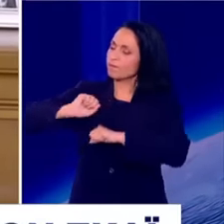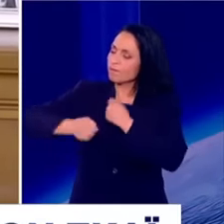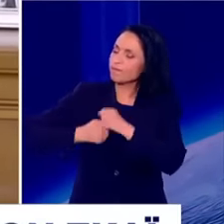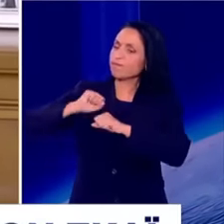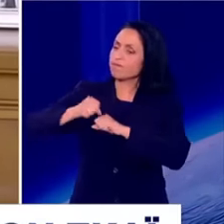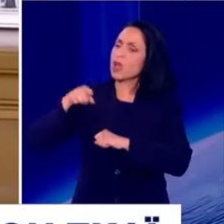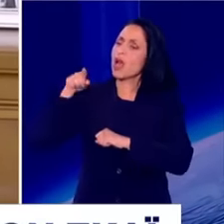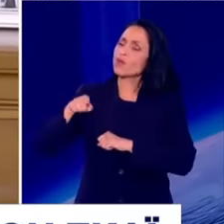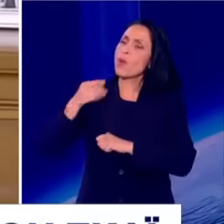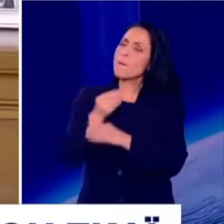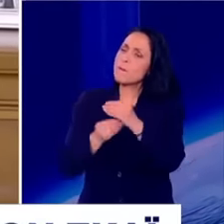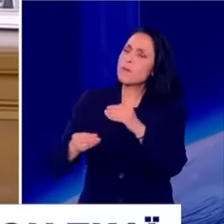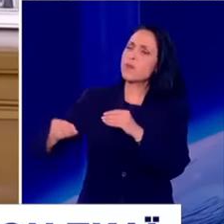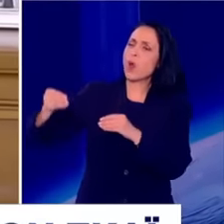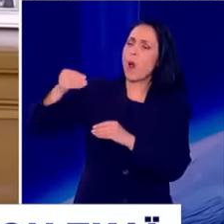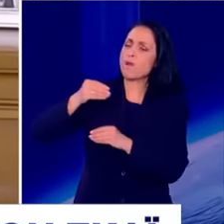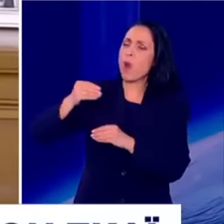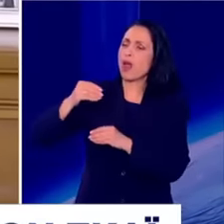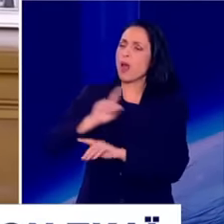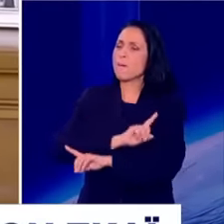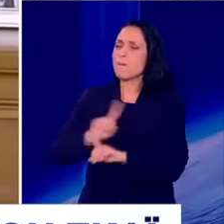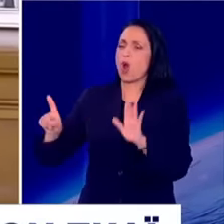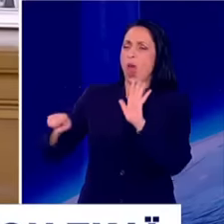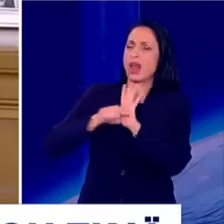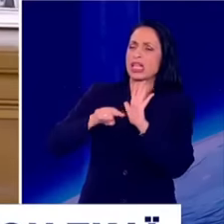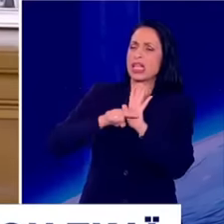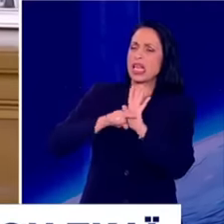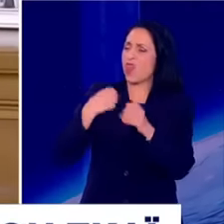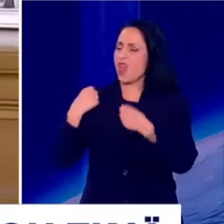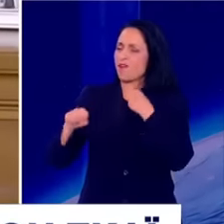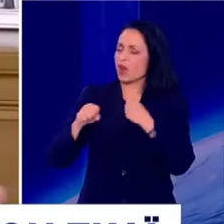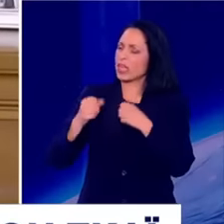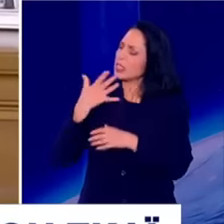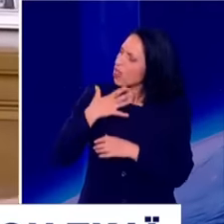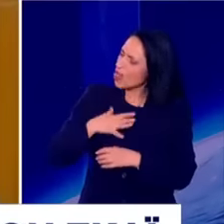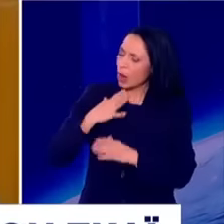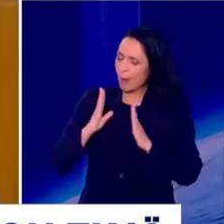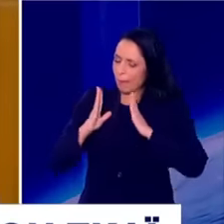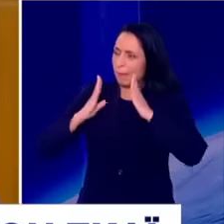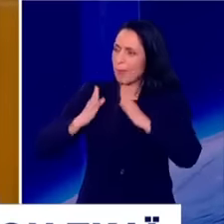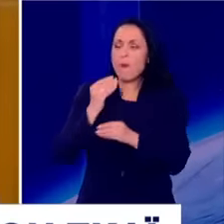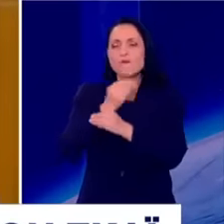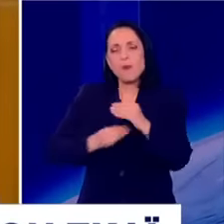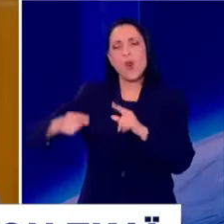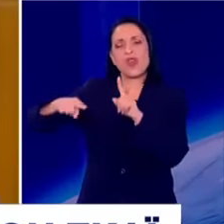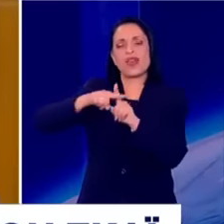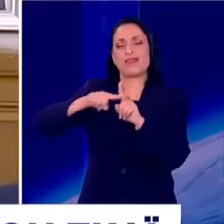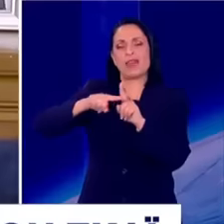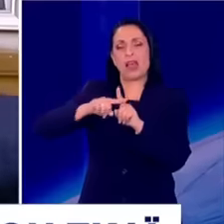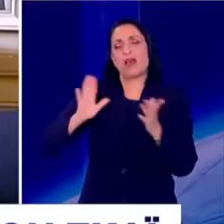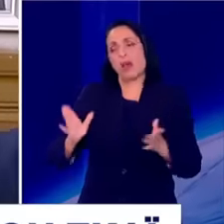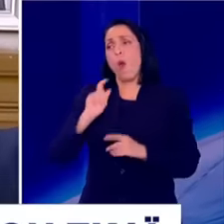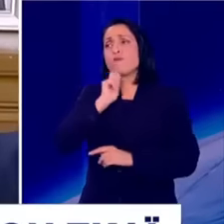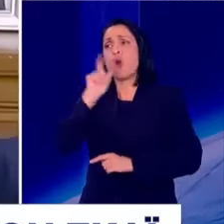οικοδομούμε πάνω στα θετικά, αντί να εστιαζόμαστε μόνο στα αρνητικά και τις διαφωνίες μας, οι οποίες είναι υπαρτές. Δεν περιμένω από την Τουρκία ότι θα αλλάξει πολιτική, ούτε η